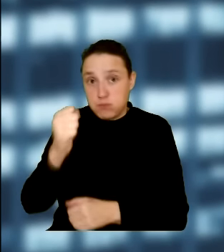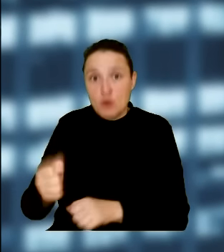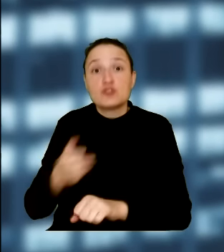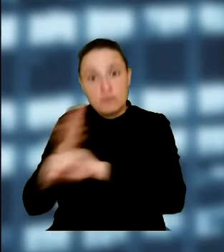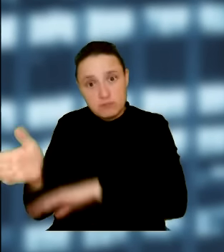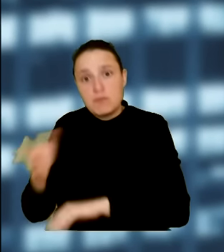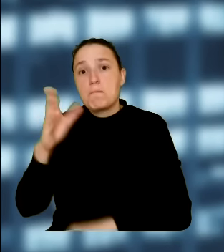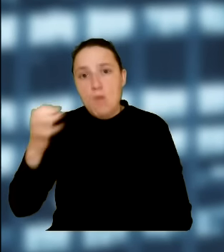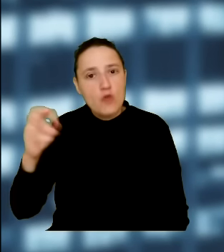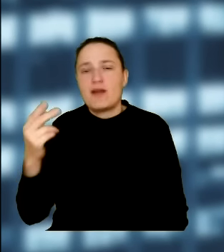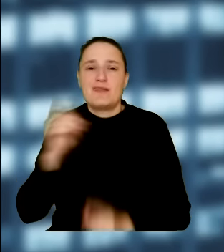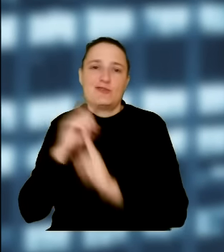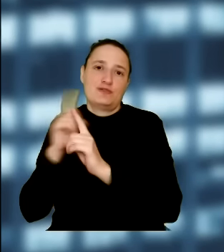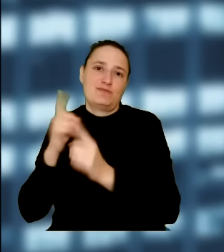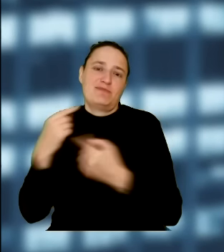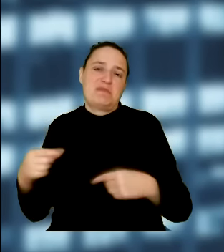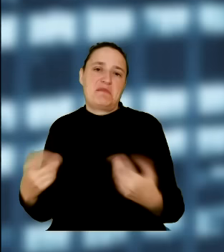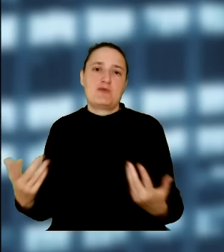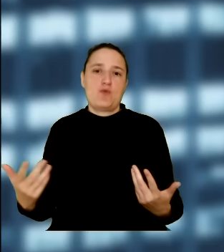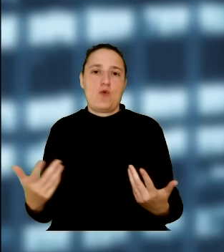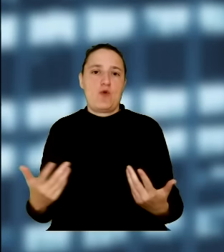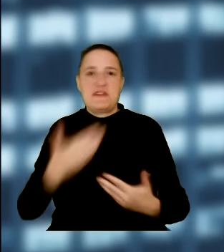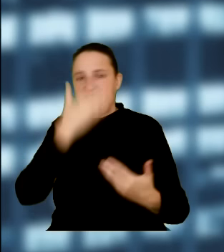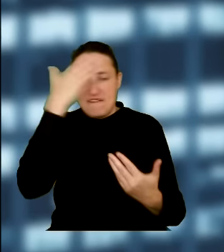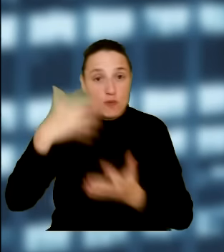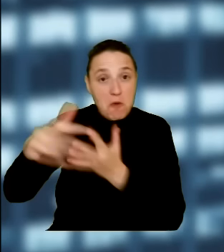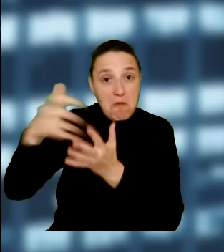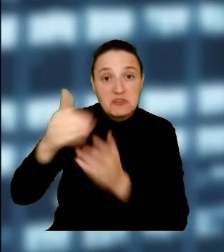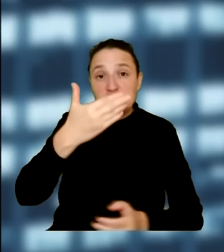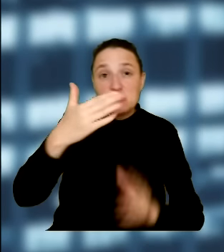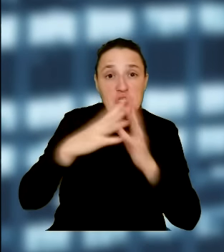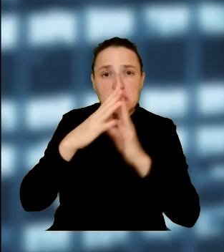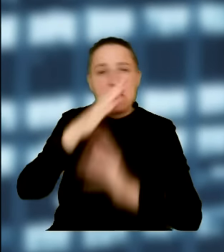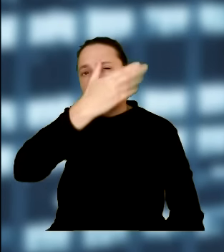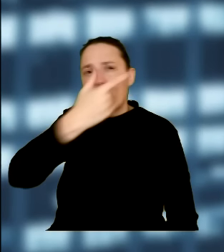Także nadal nic nie wiadomo, na co te 10 miliardów złotych